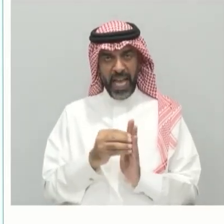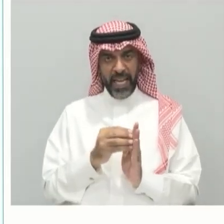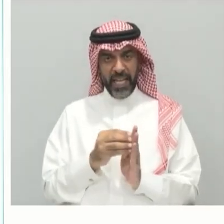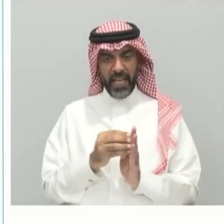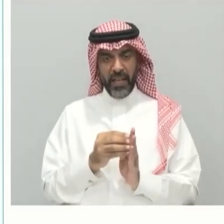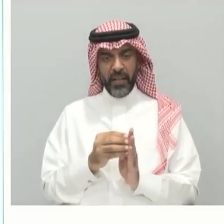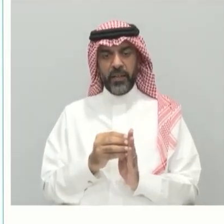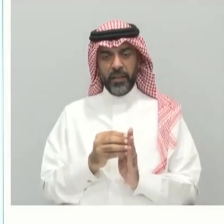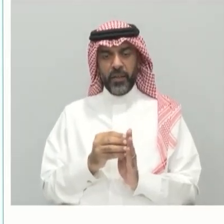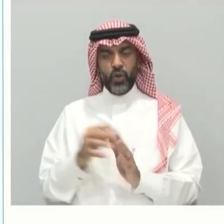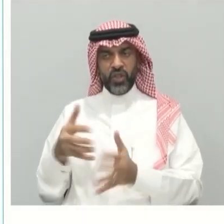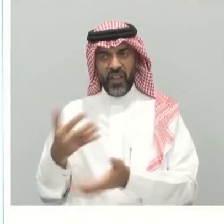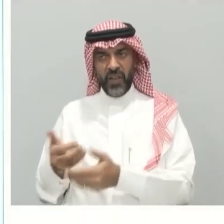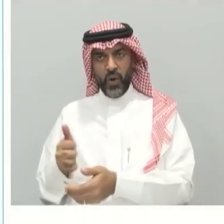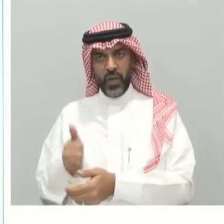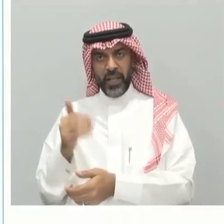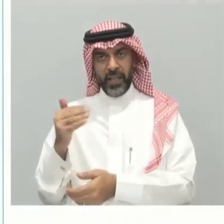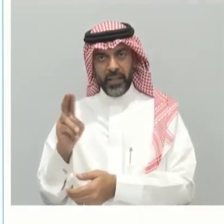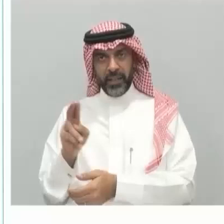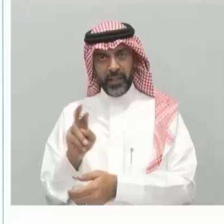الشكل او نصف تفاعل